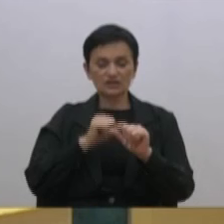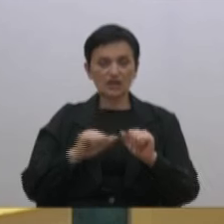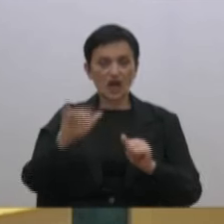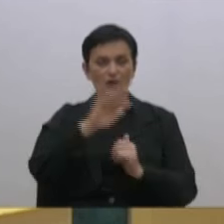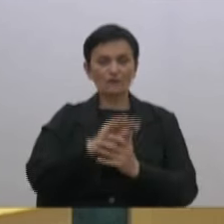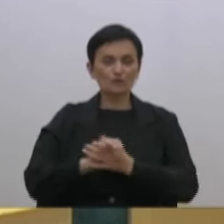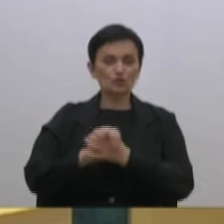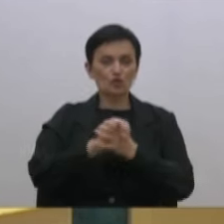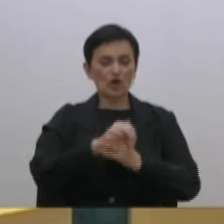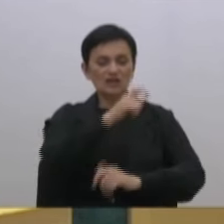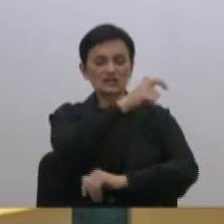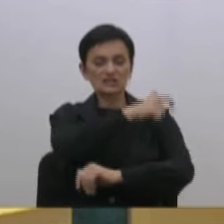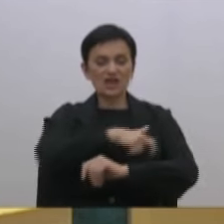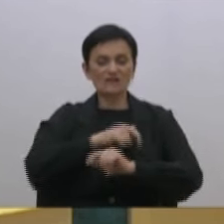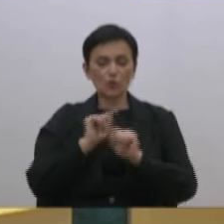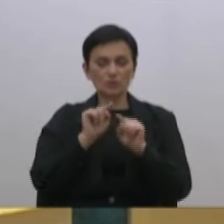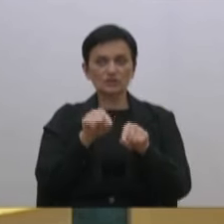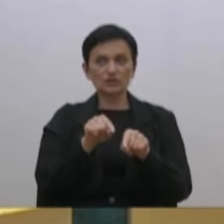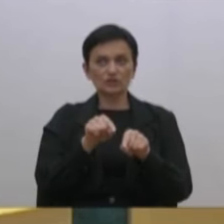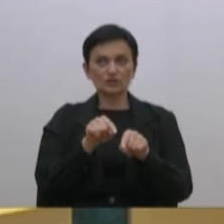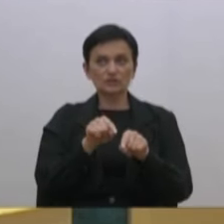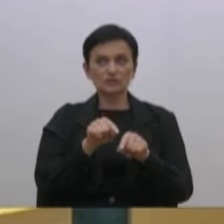ევროკავშირის წევრობისათვის.